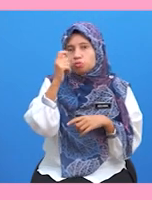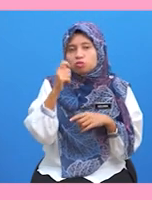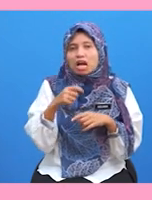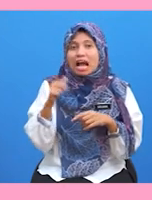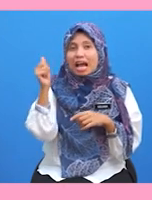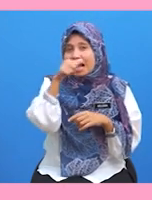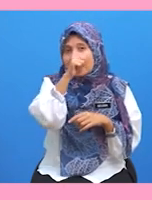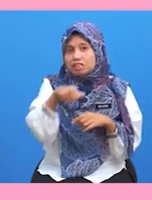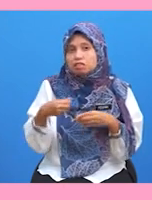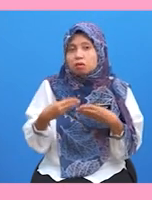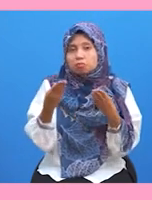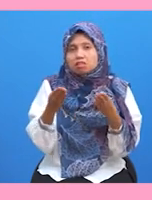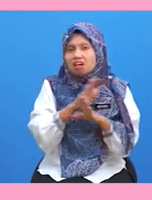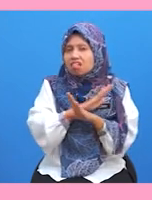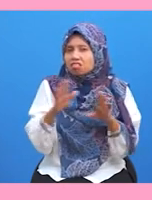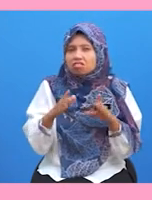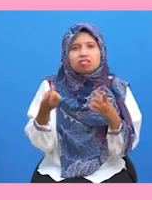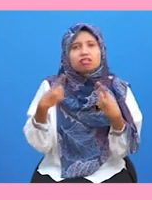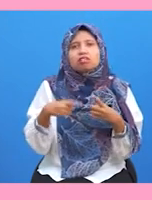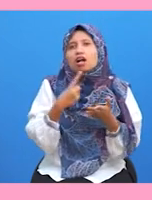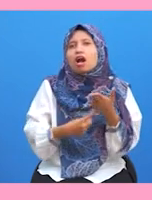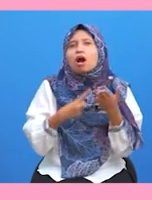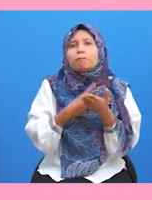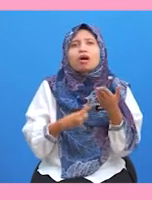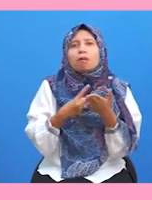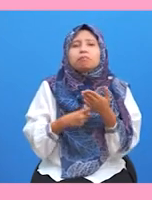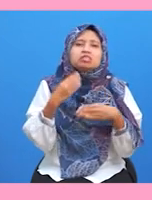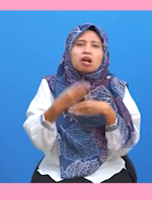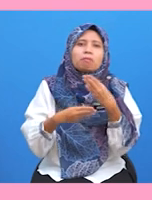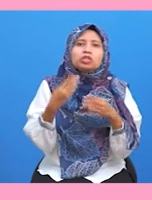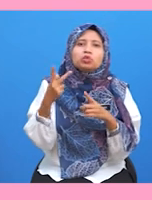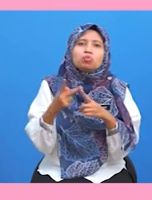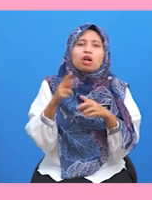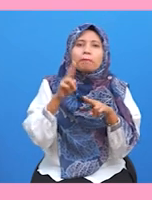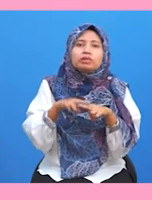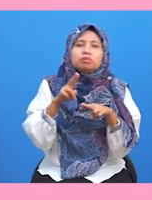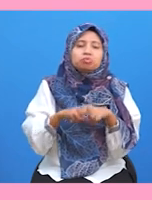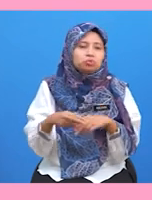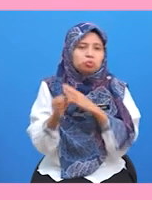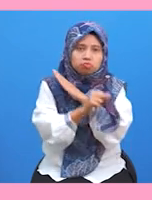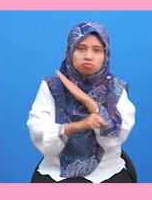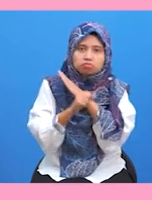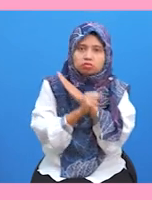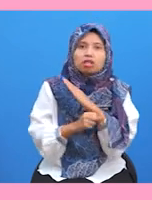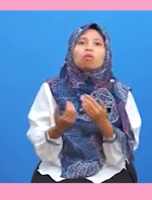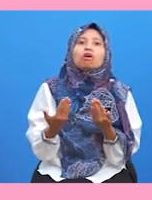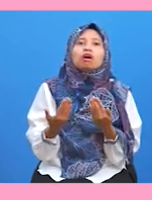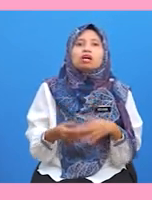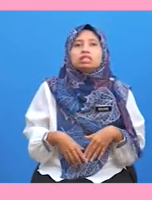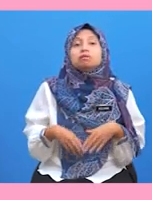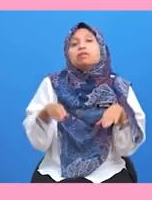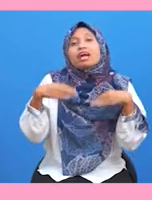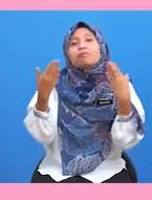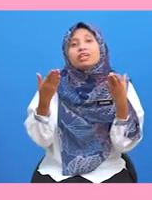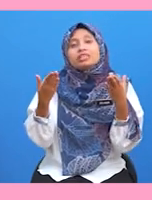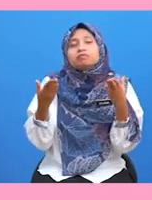anti penyerahan yang tidak mendatangkan apa-apa kemajuan kepada penduduk tempatan Sarawak. Bagaimanakah